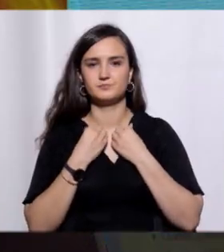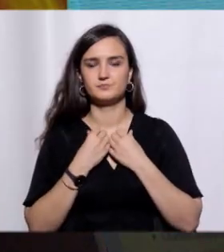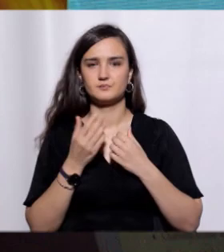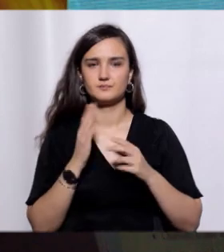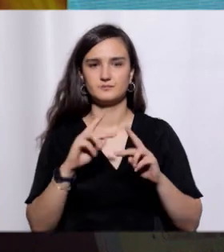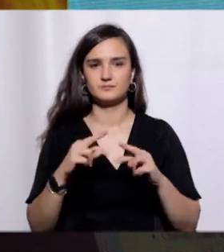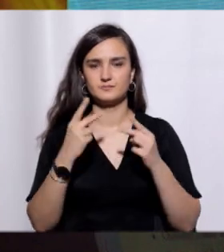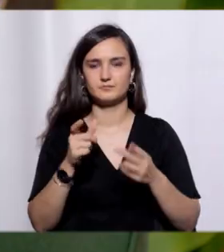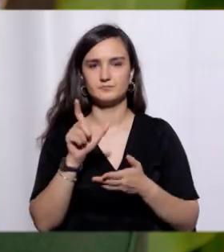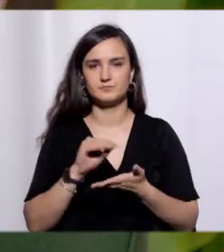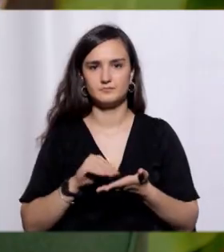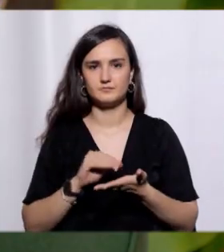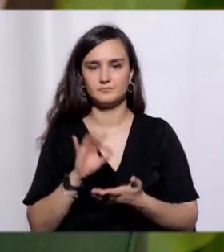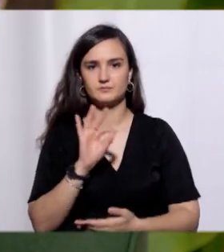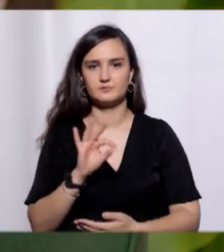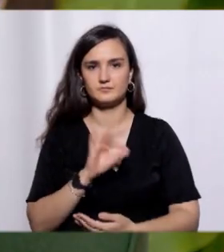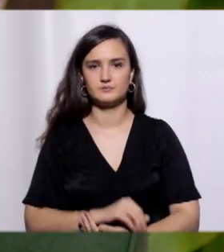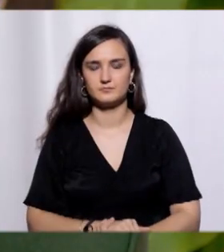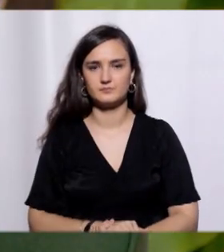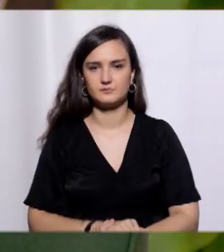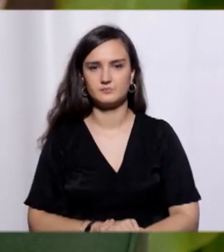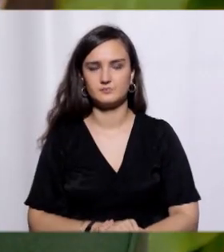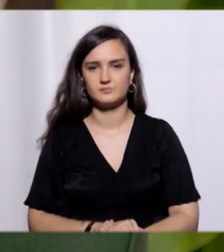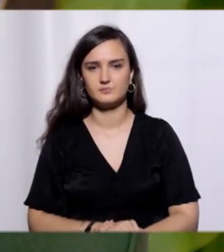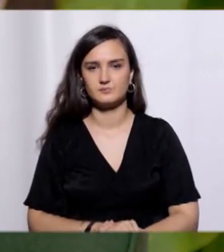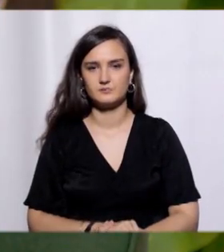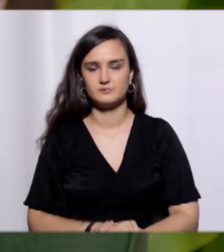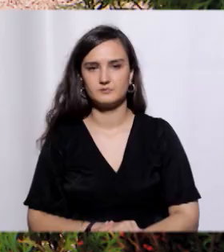let's move on to the author now. ახლა მოგიყვებით ავტორის შესახებ.